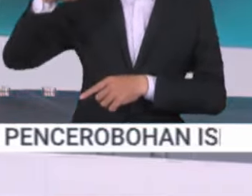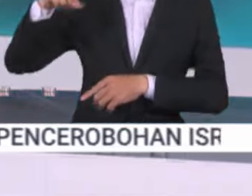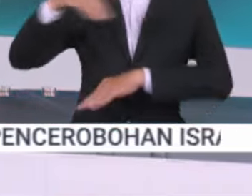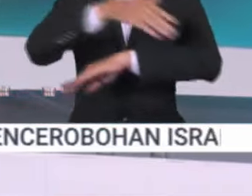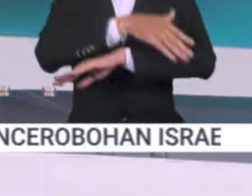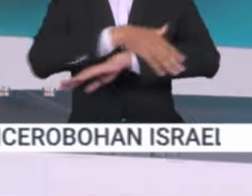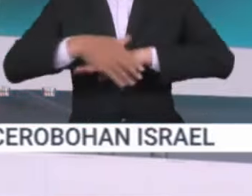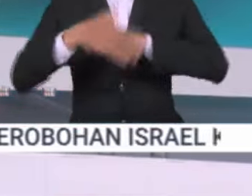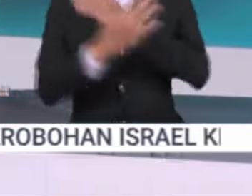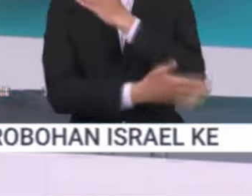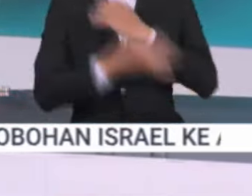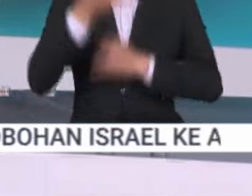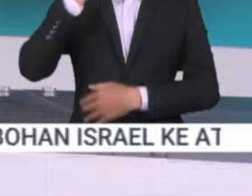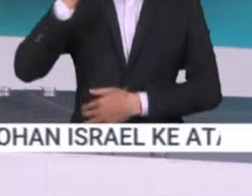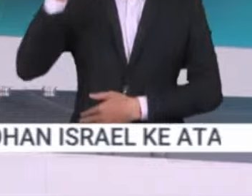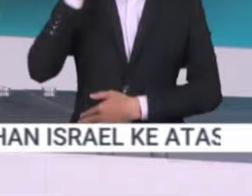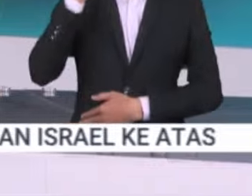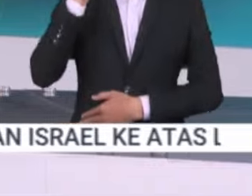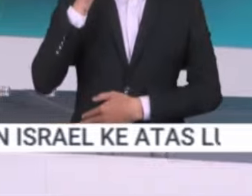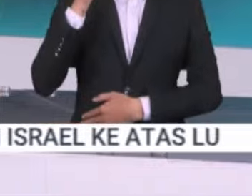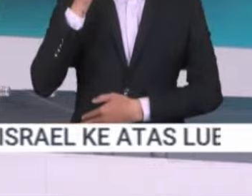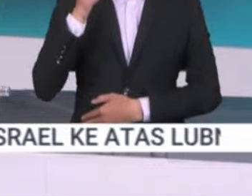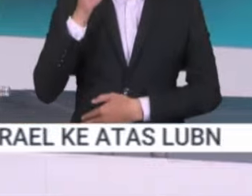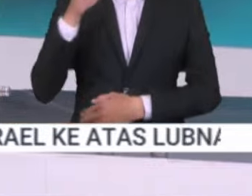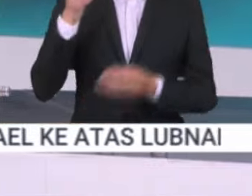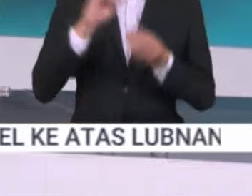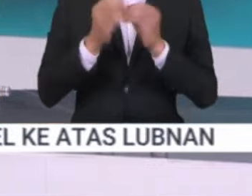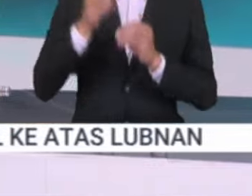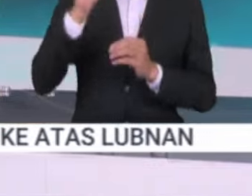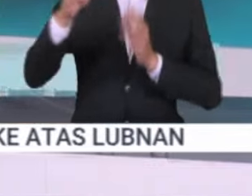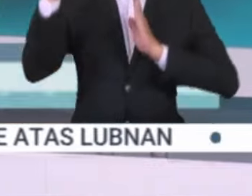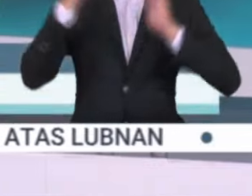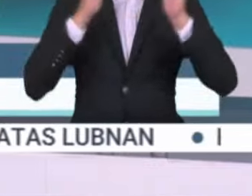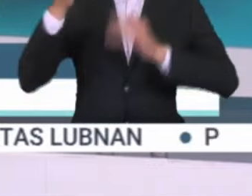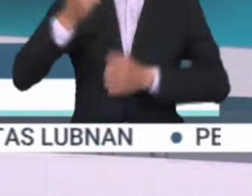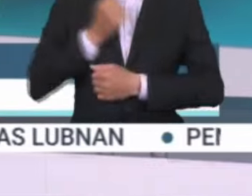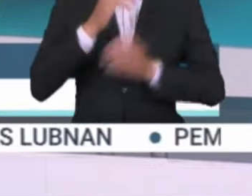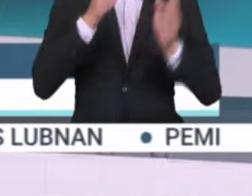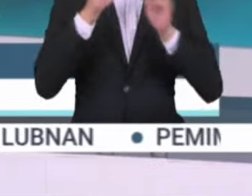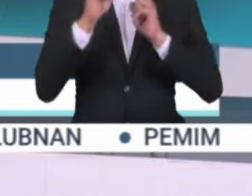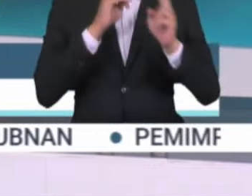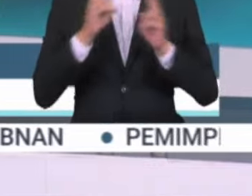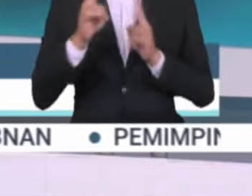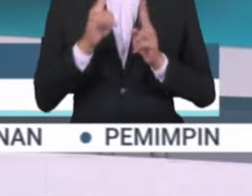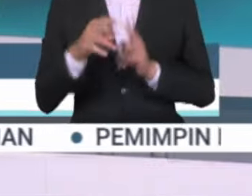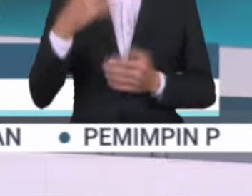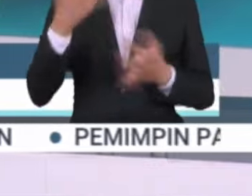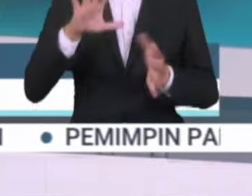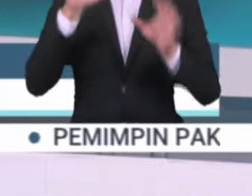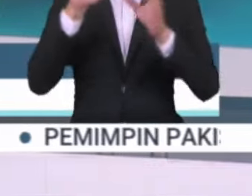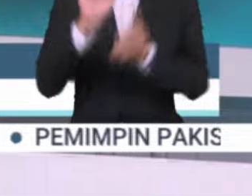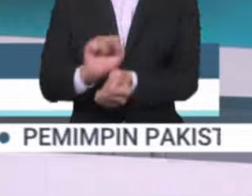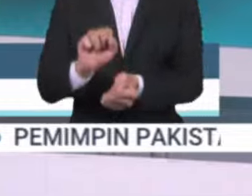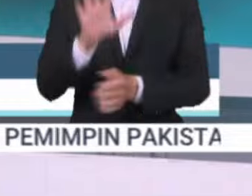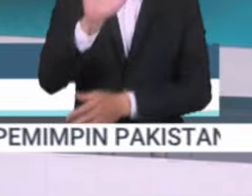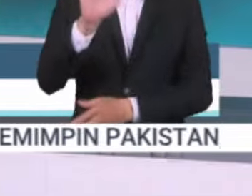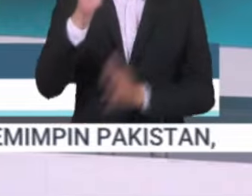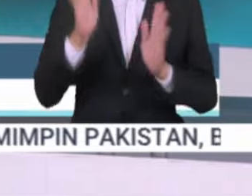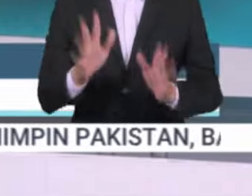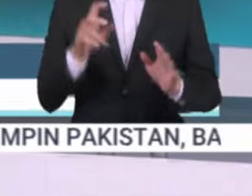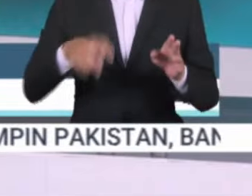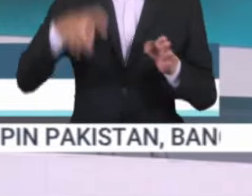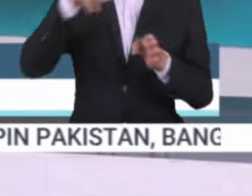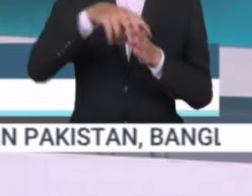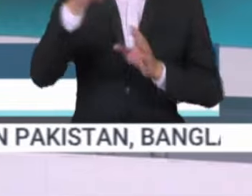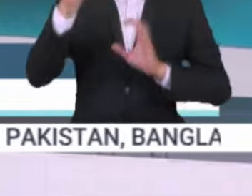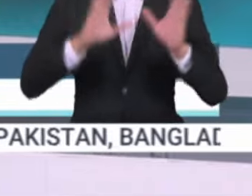kawasan sempadan negara semalam. Markas Division Kedua Infanteri Malaysia dalam kenyataan berkata pihaknya menahan 5 lelaki yang menaiki